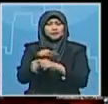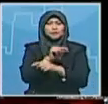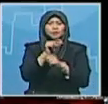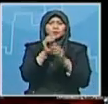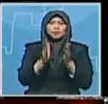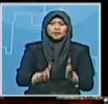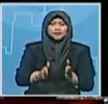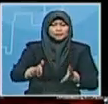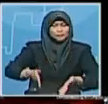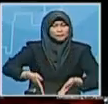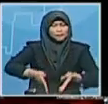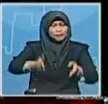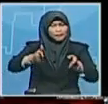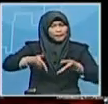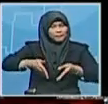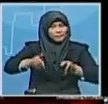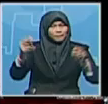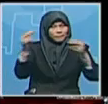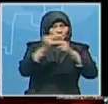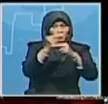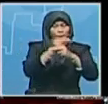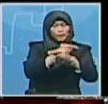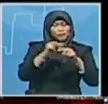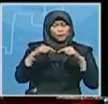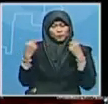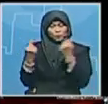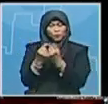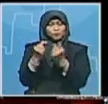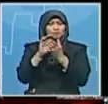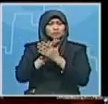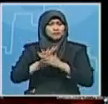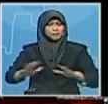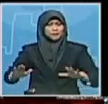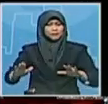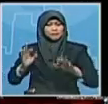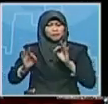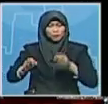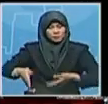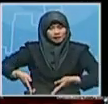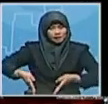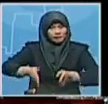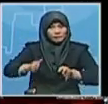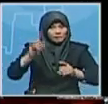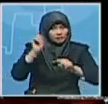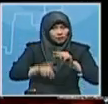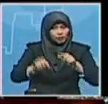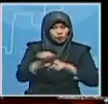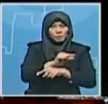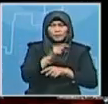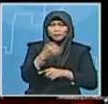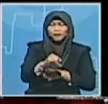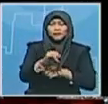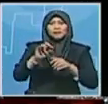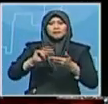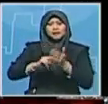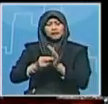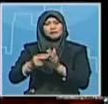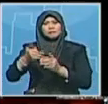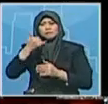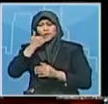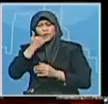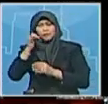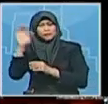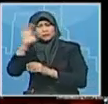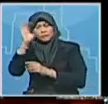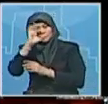raya. Khususnya pasukan-pasukan penyelamat. Kalau jalan tidak boleh dilalui, kita akan maklumkan di manakah jalan alternatif kalau